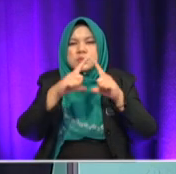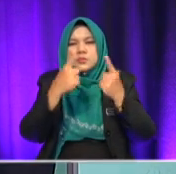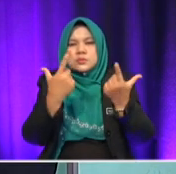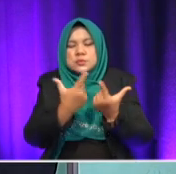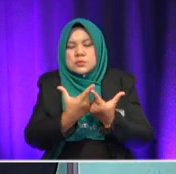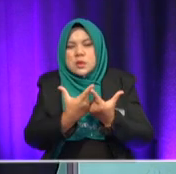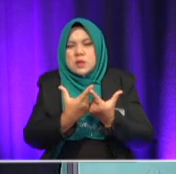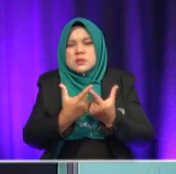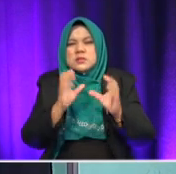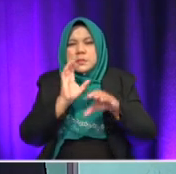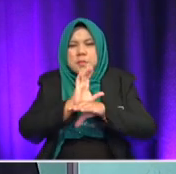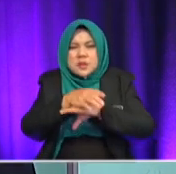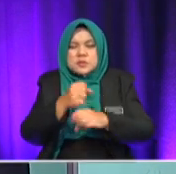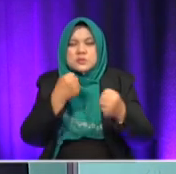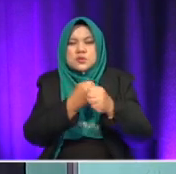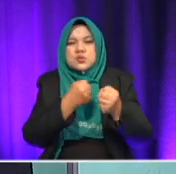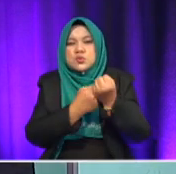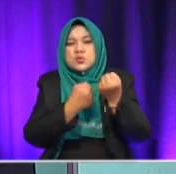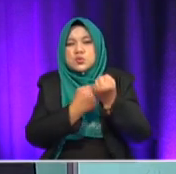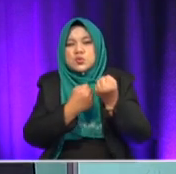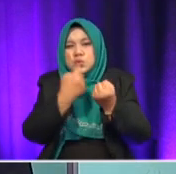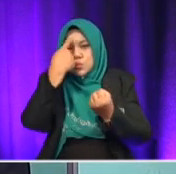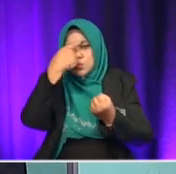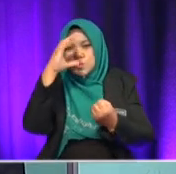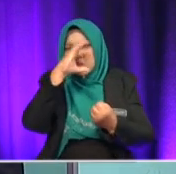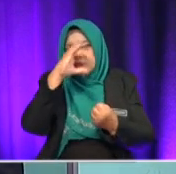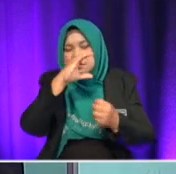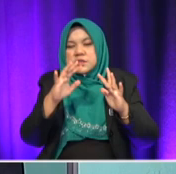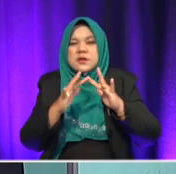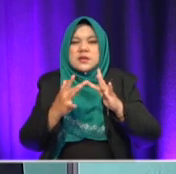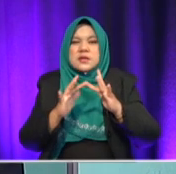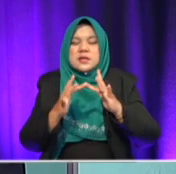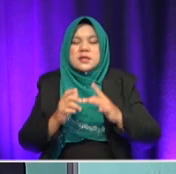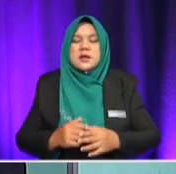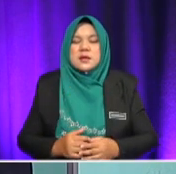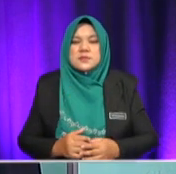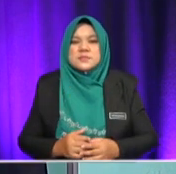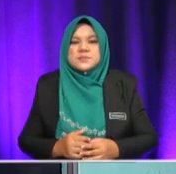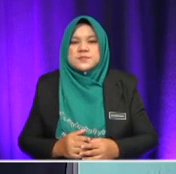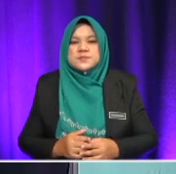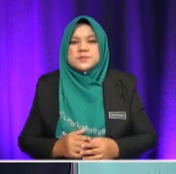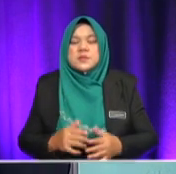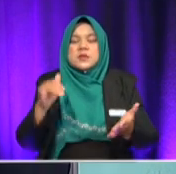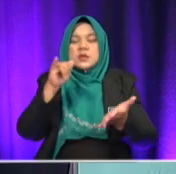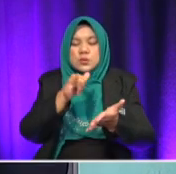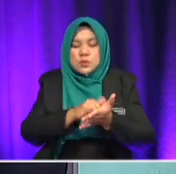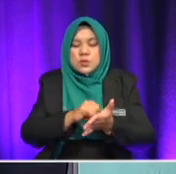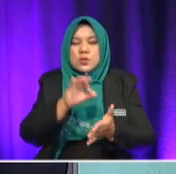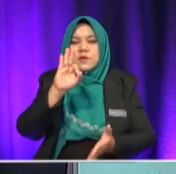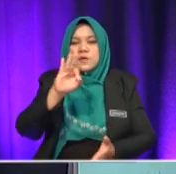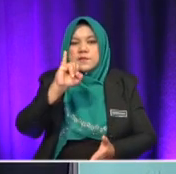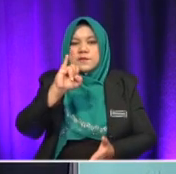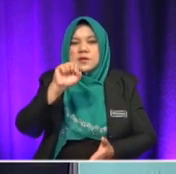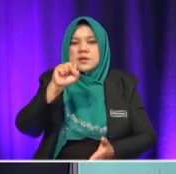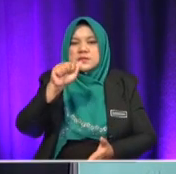sebungkus jadi enggak mana ada internet arak-arakan dan sebagainya maka itu berjuang fisabilillah